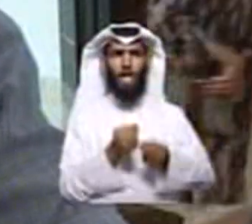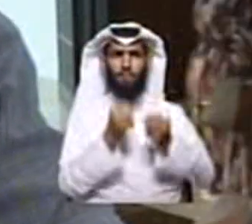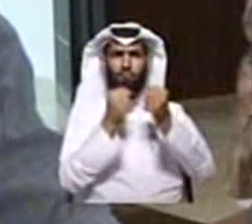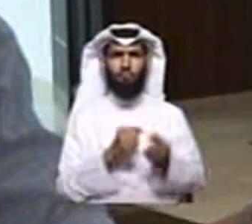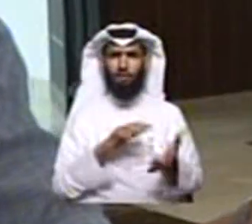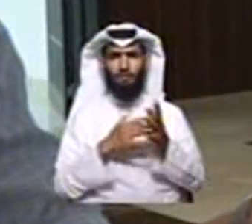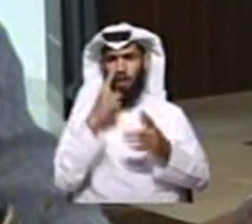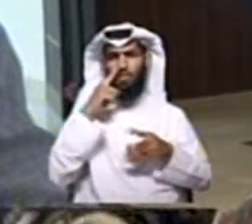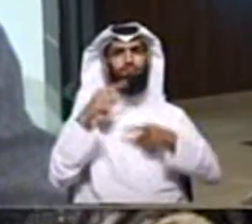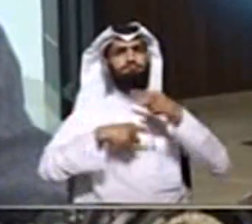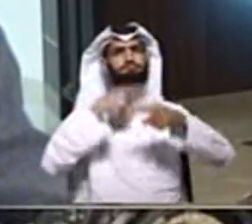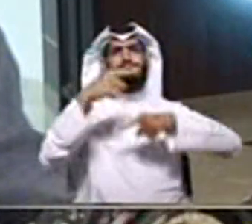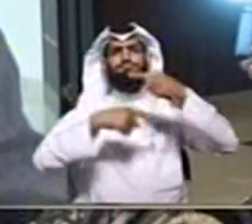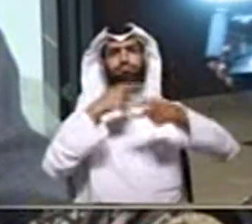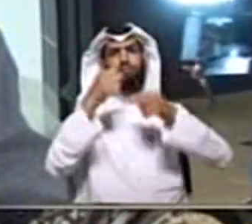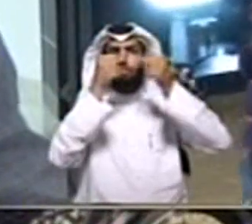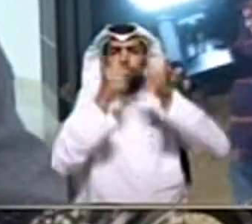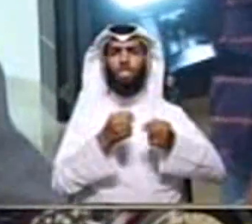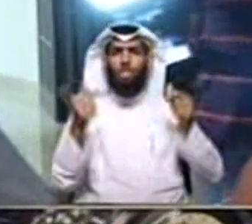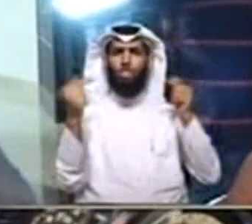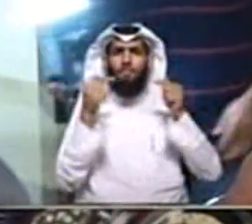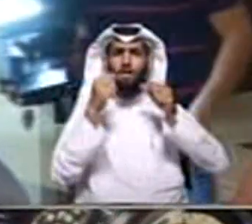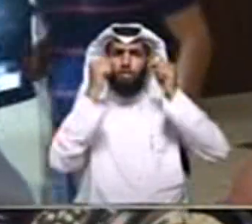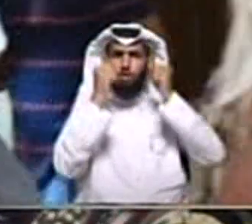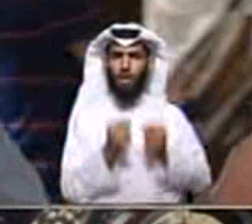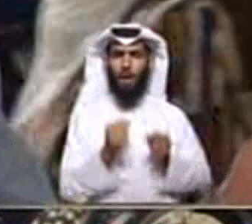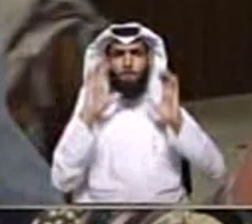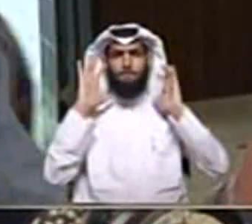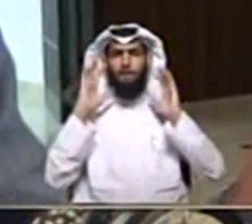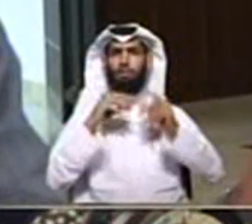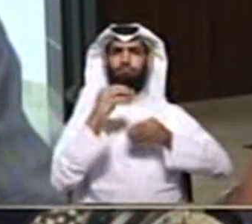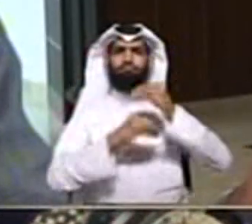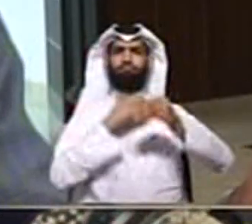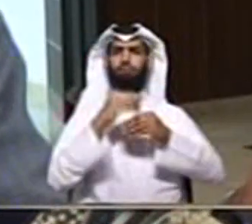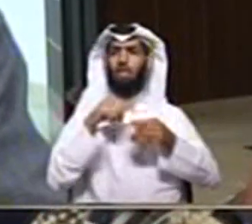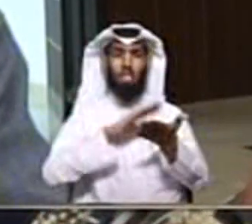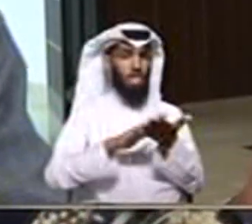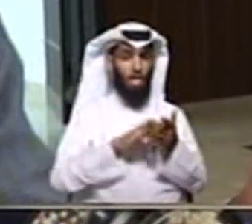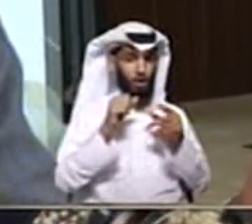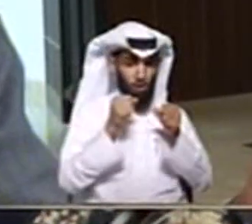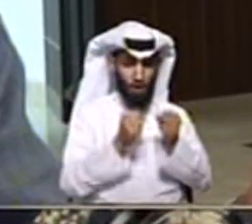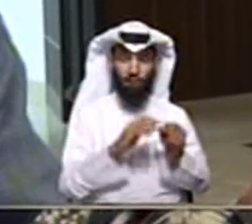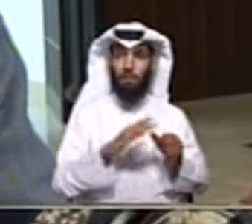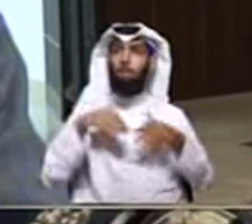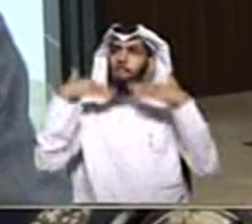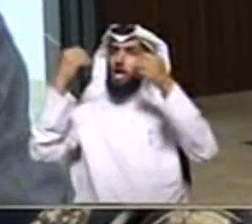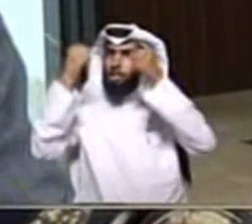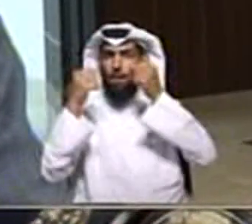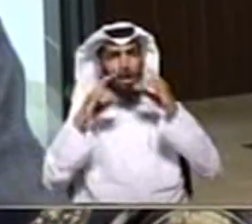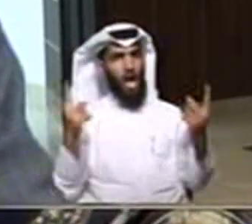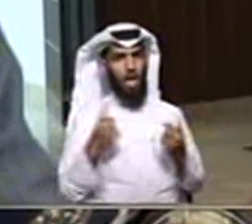باستمرار موجودة، سواء كانت تحديات إقليمية أو تحديات محلية، ولله الحمد